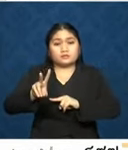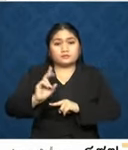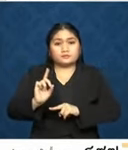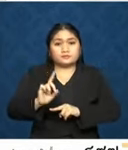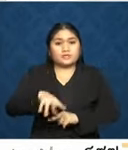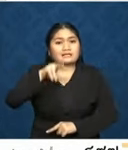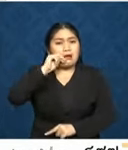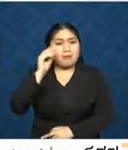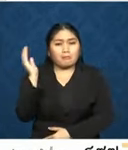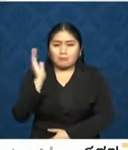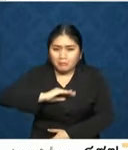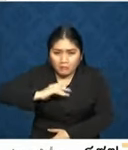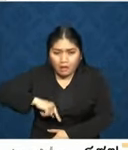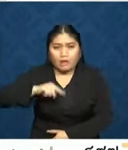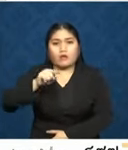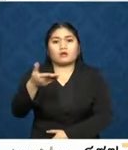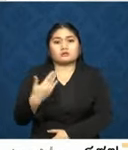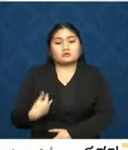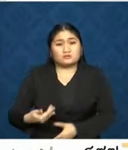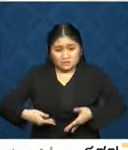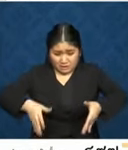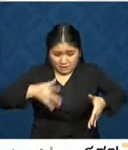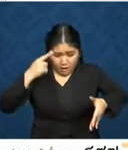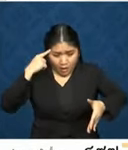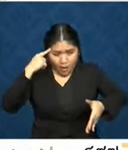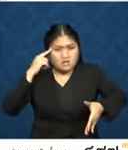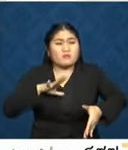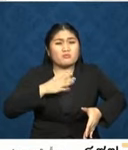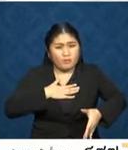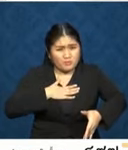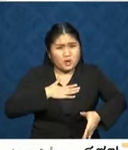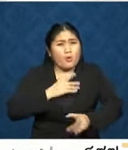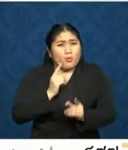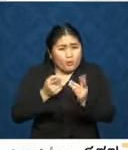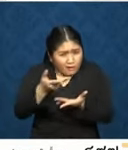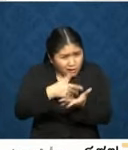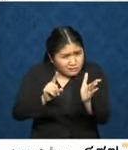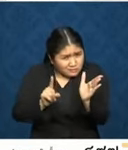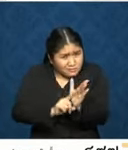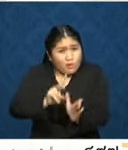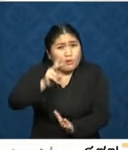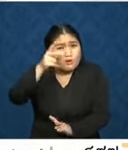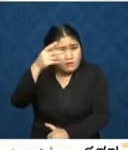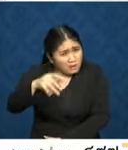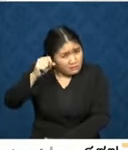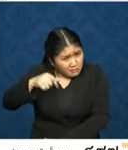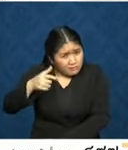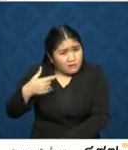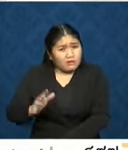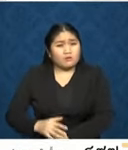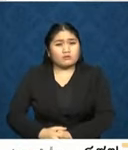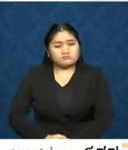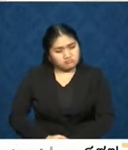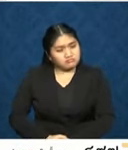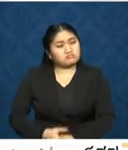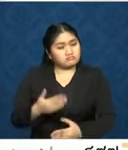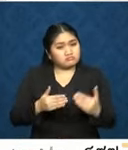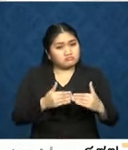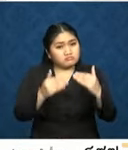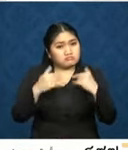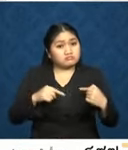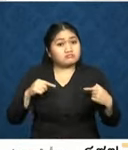ก็คือเรื่องน้ำเน่าเสียของคลองบางสีทองสังเกตนะครับเรื่องนี้ผมหารือซ้ำเป็นครั้งที่ 2แล้วนะครับเรื่องถัดไปคือการก่อสร้างท่า